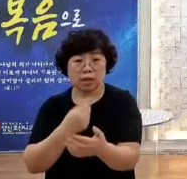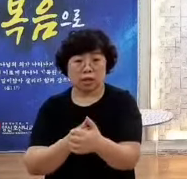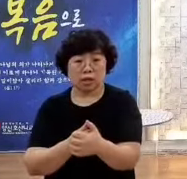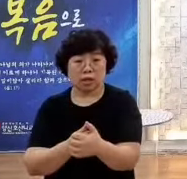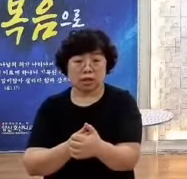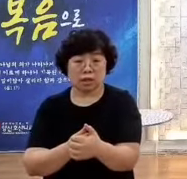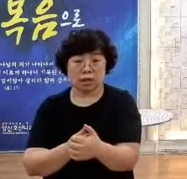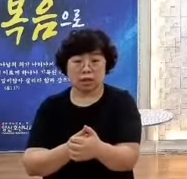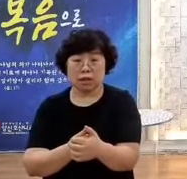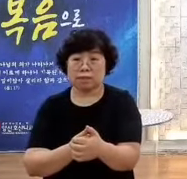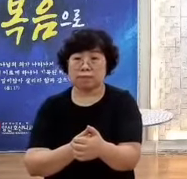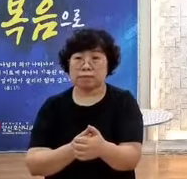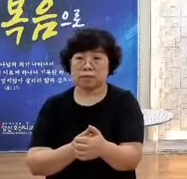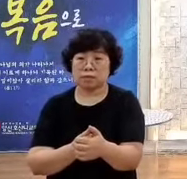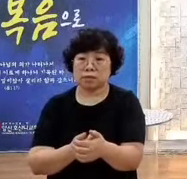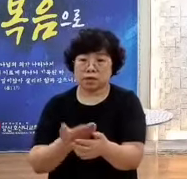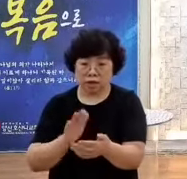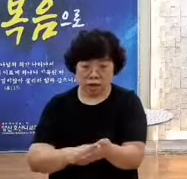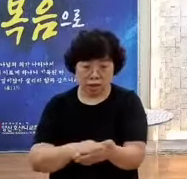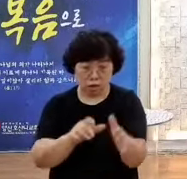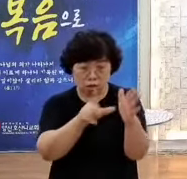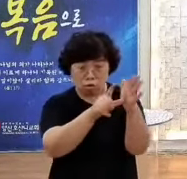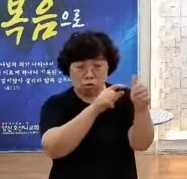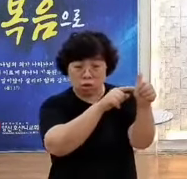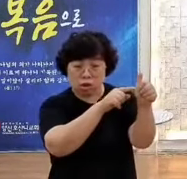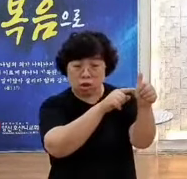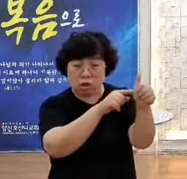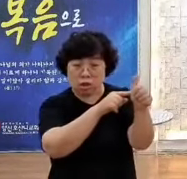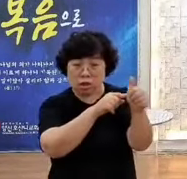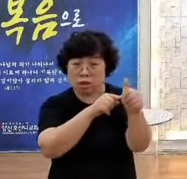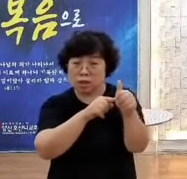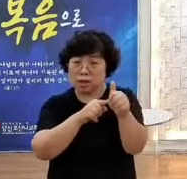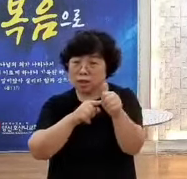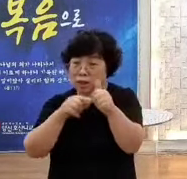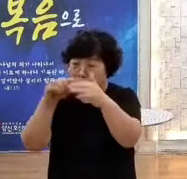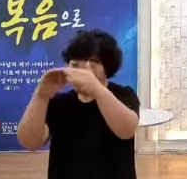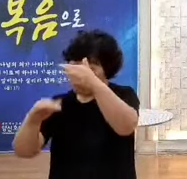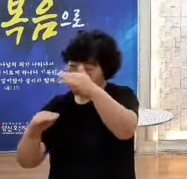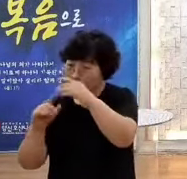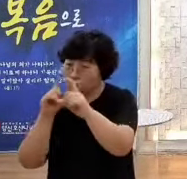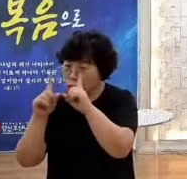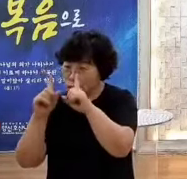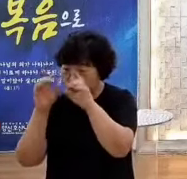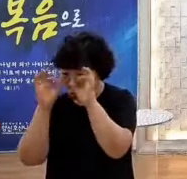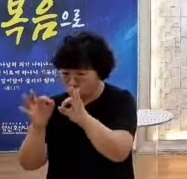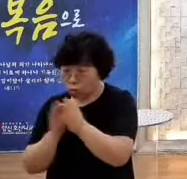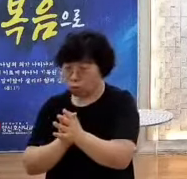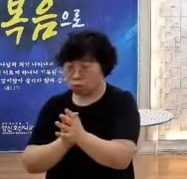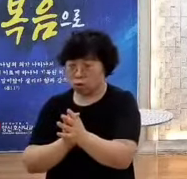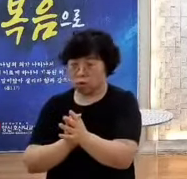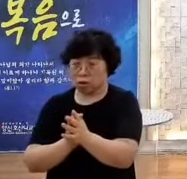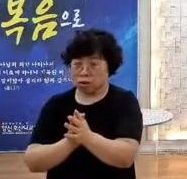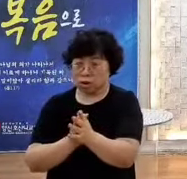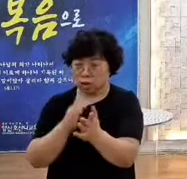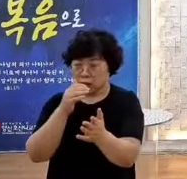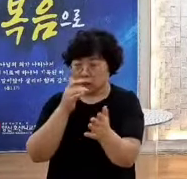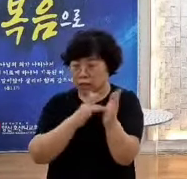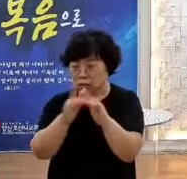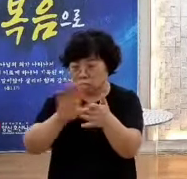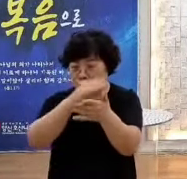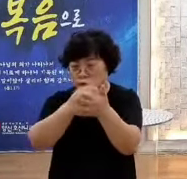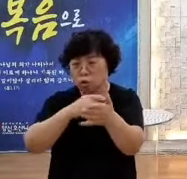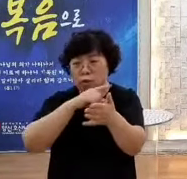본문. 그러니까 루터는 이 말씀을 읽는 순간에 내가 그동안 어떻게 고행을 하고 뭘 해도 안 되던 이 죄